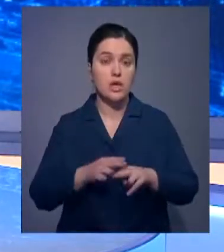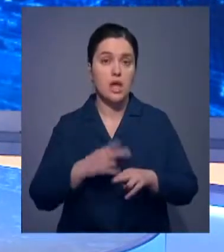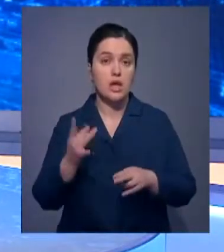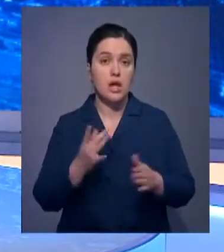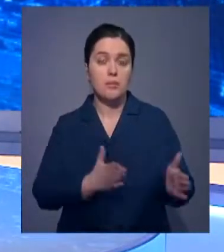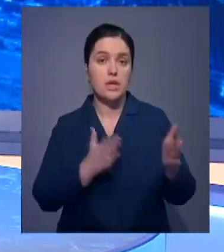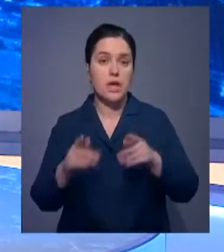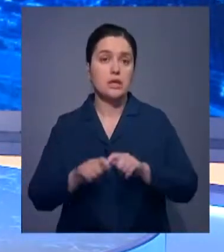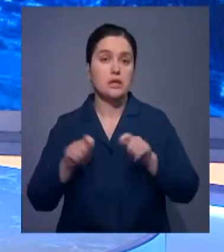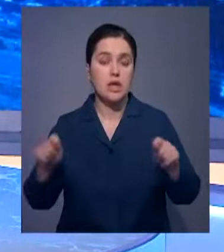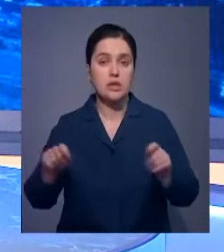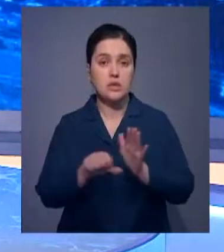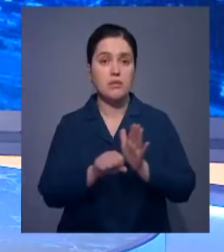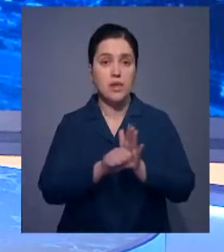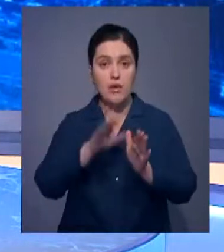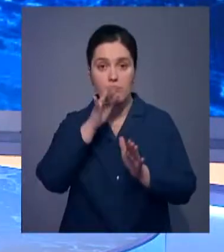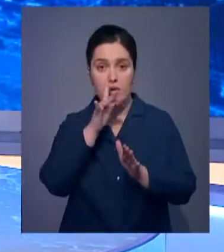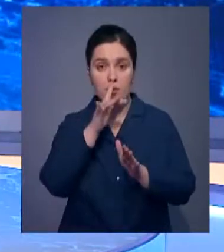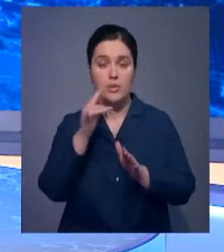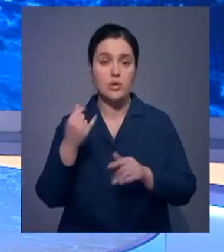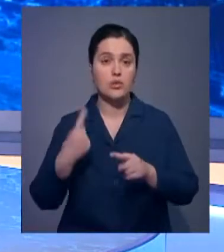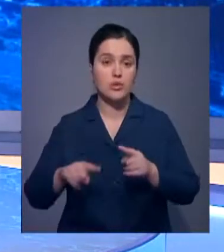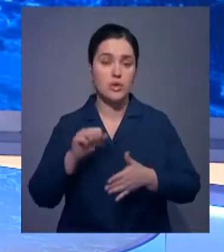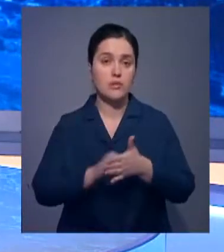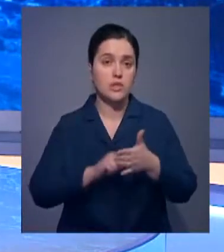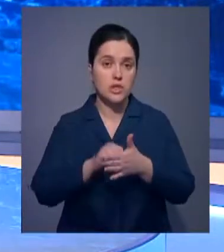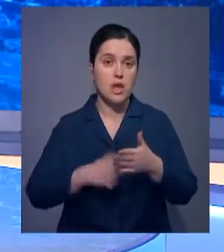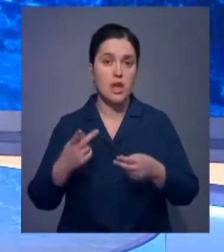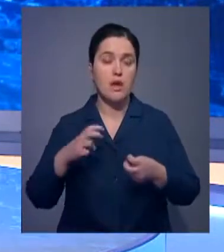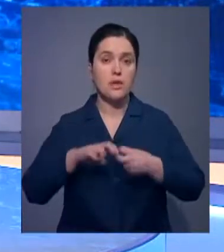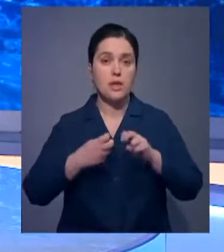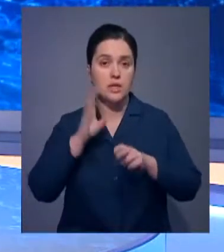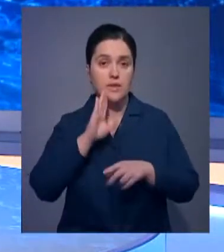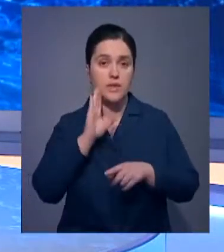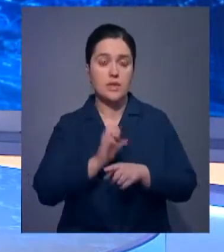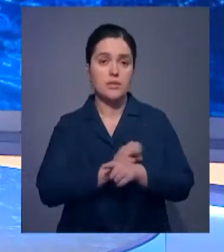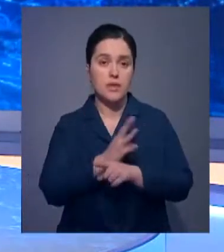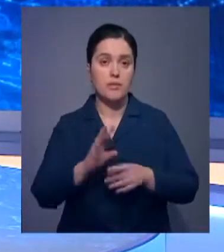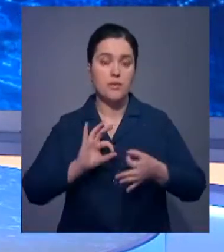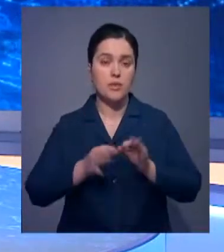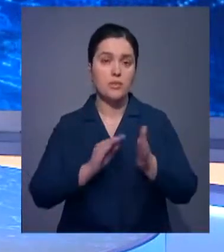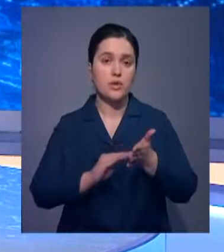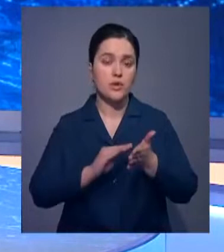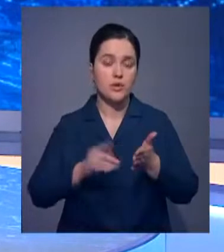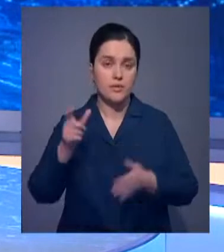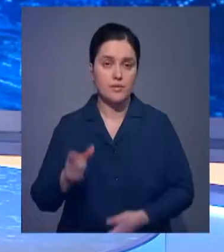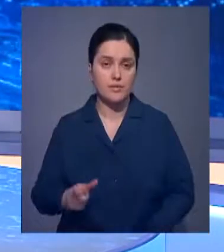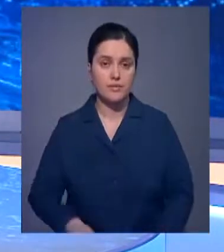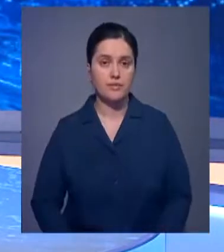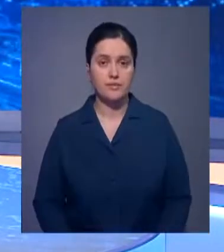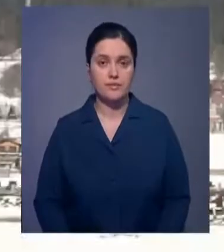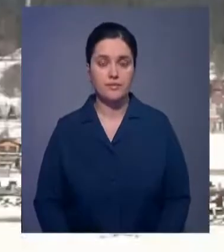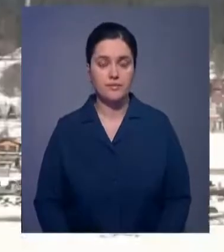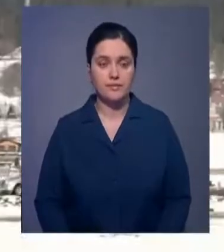даже переносили открытие зимнего сезона. На это повлияли и другие факторы, в том числе проблемы с водоснабжением. С подробностями Юлия Тужилкина.